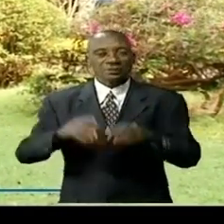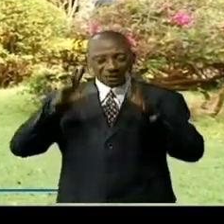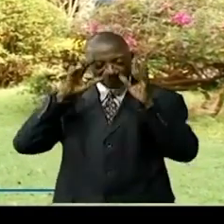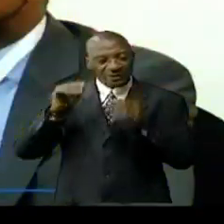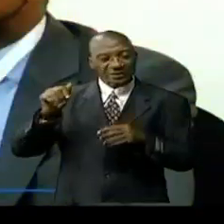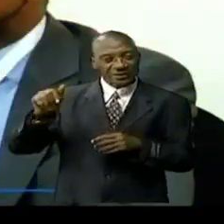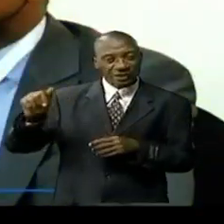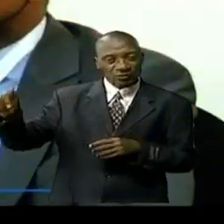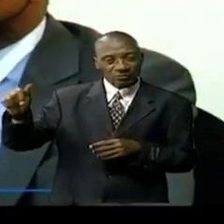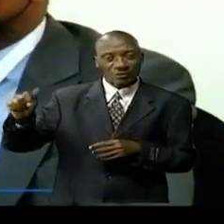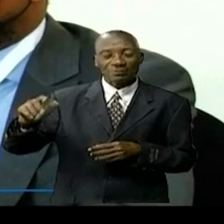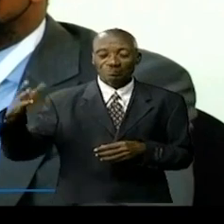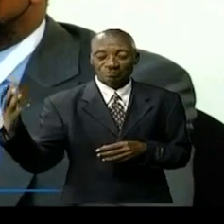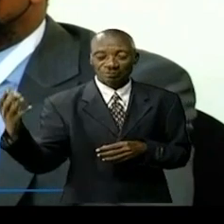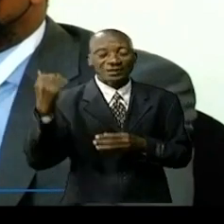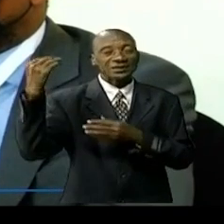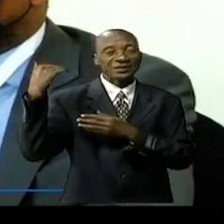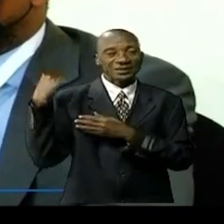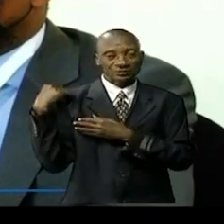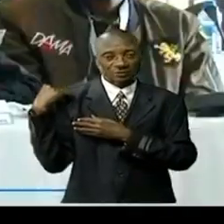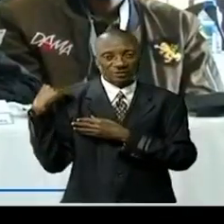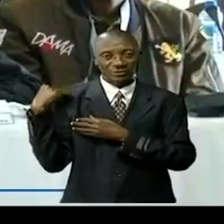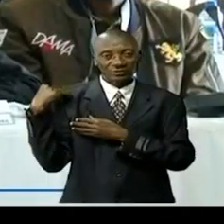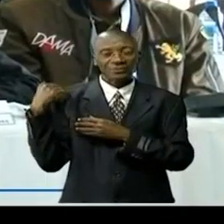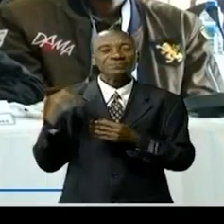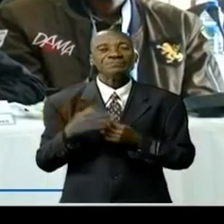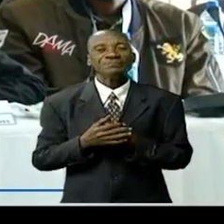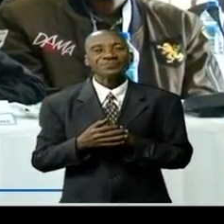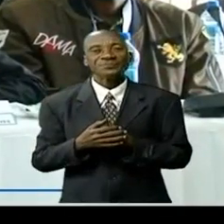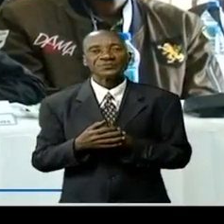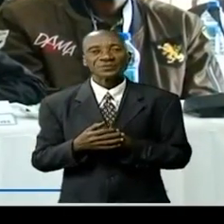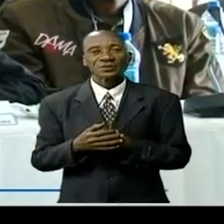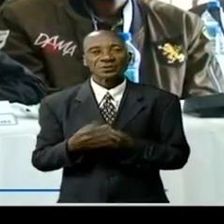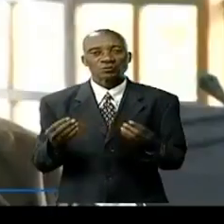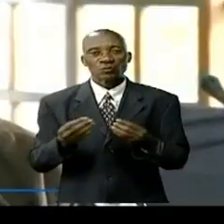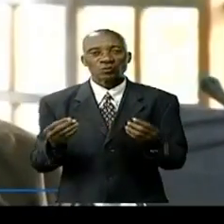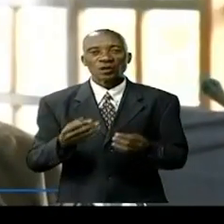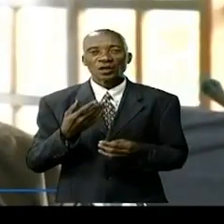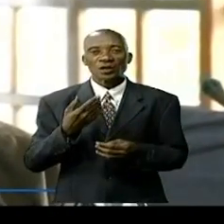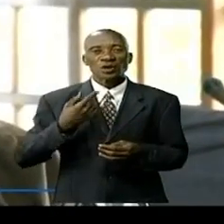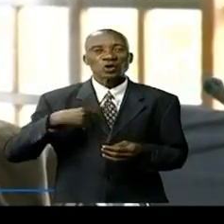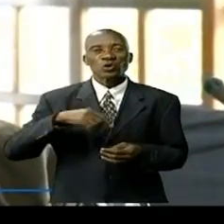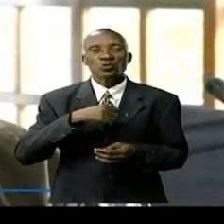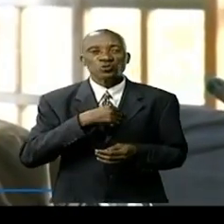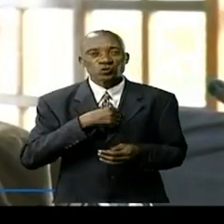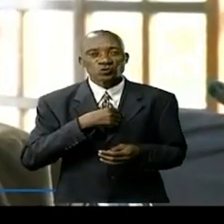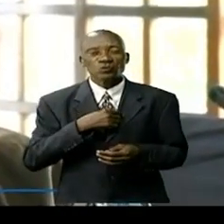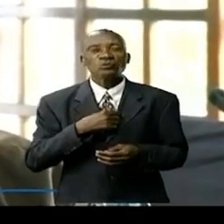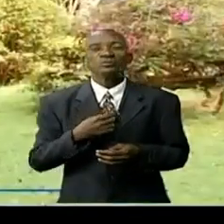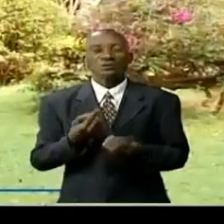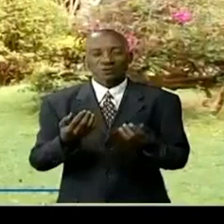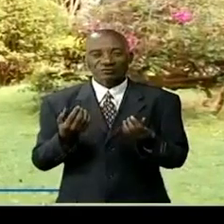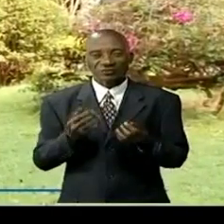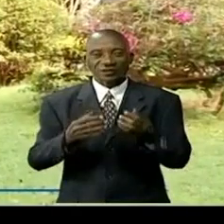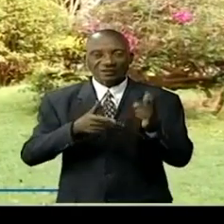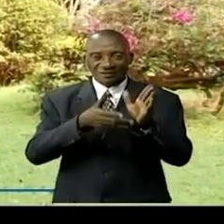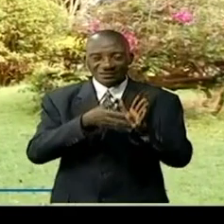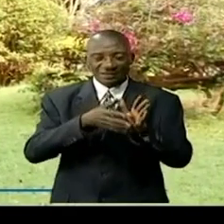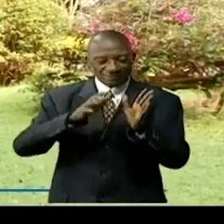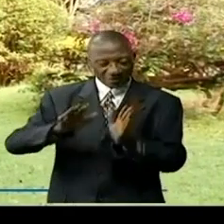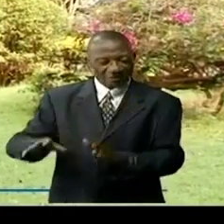ses responsabilités comme il faut, parce que nous avons pris les armes pour protéger notre pays contre les